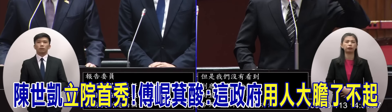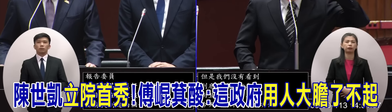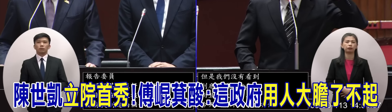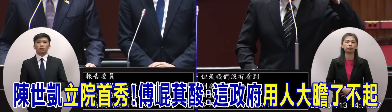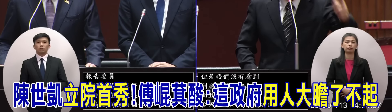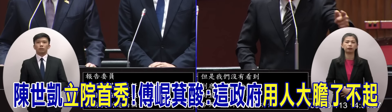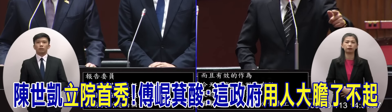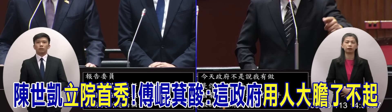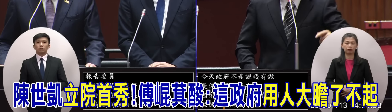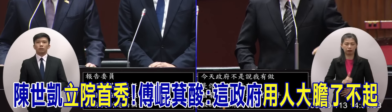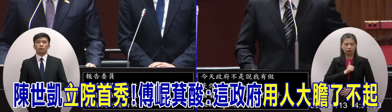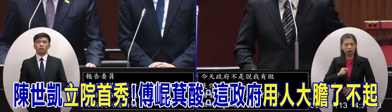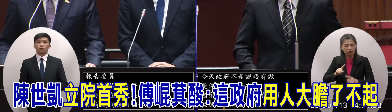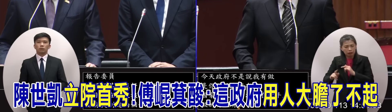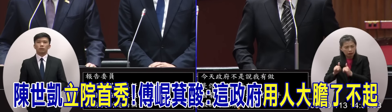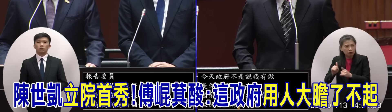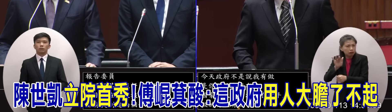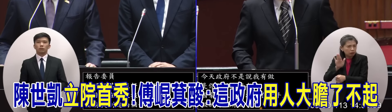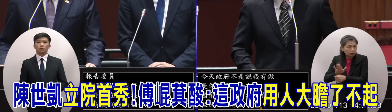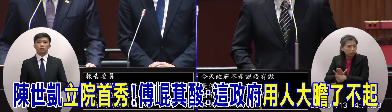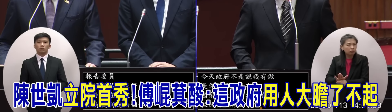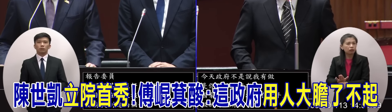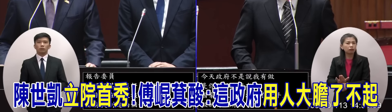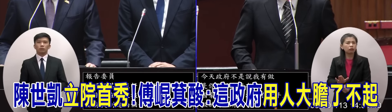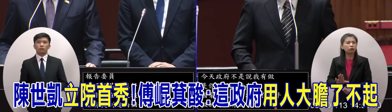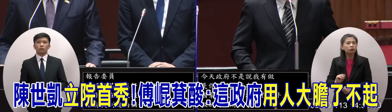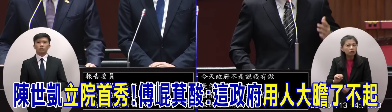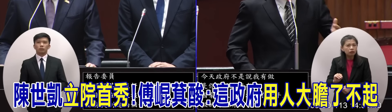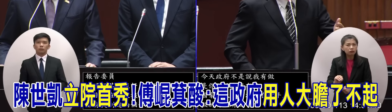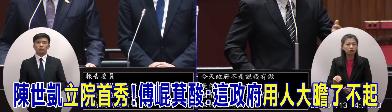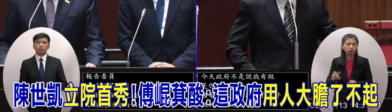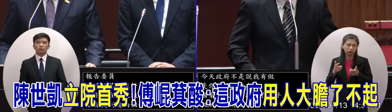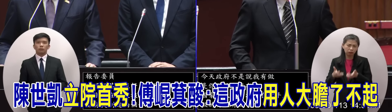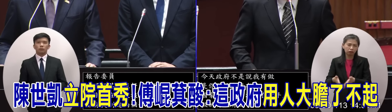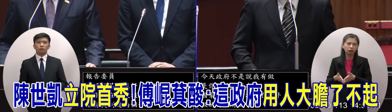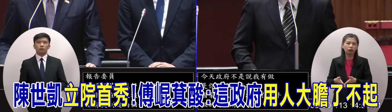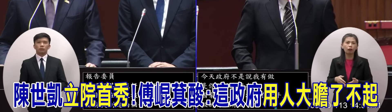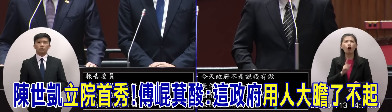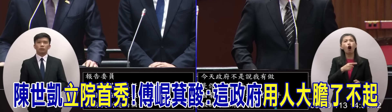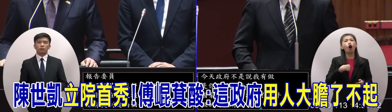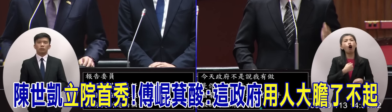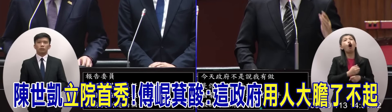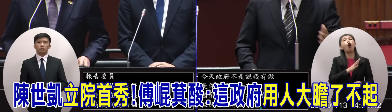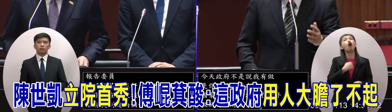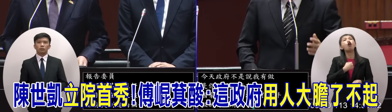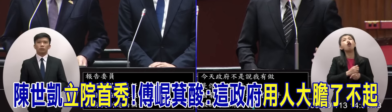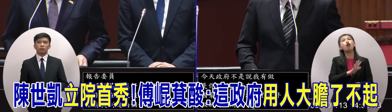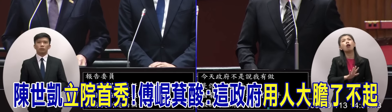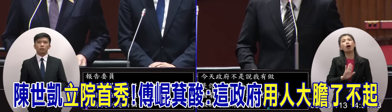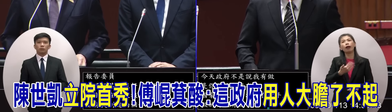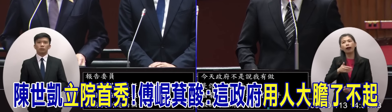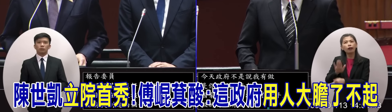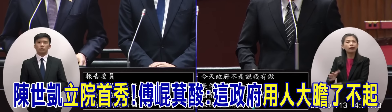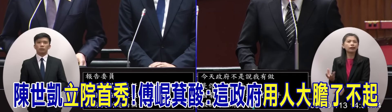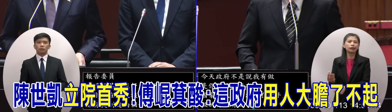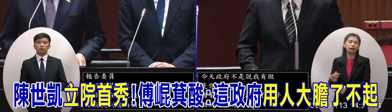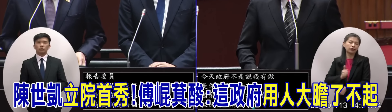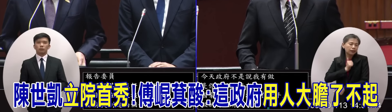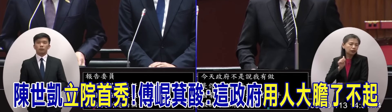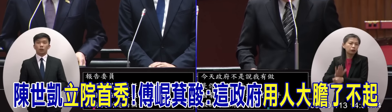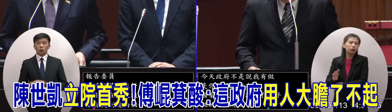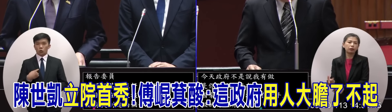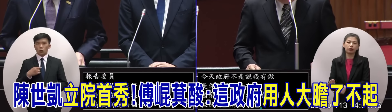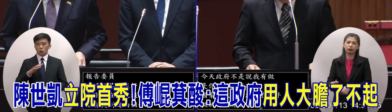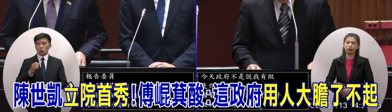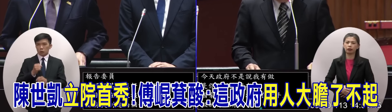能不能够把灾民救出来？这才是重点呐！你不能说我有做啊， 不， 但是做不到啊。 没有做